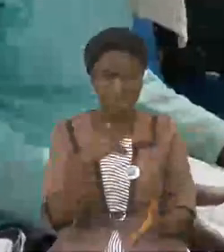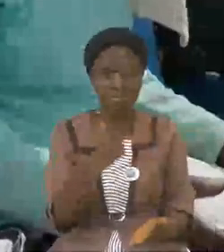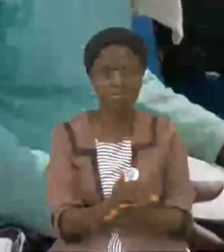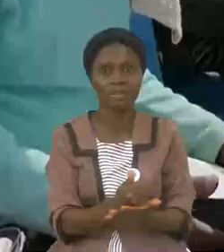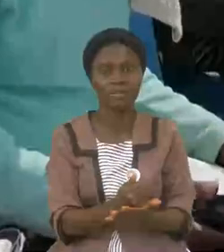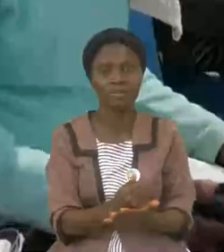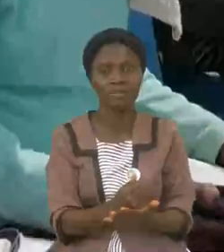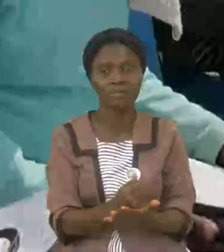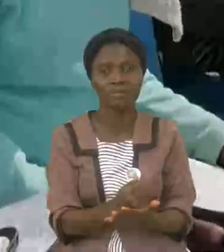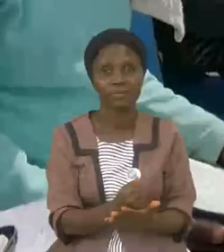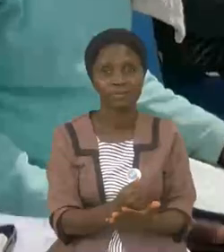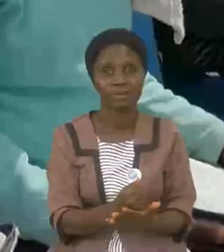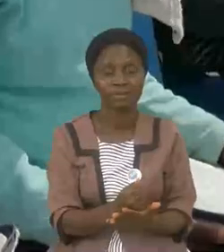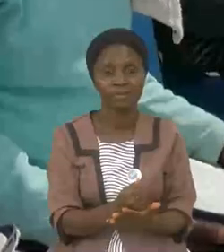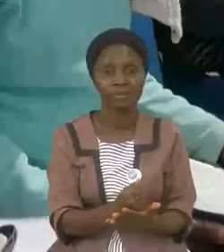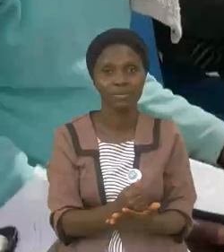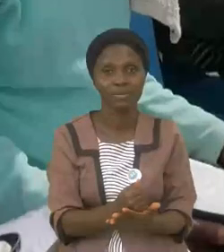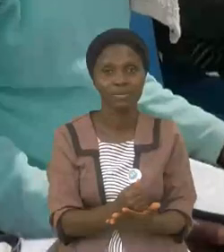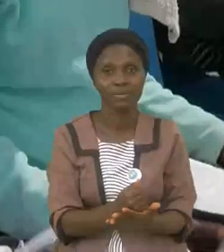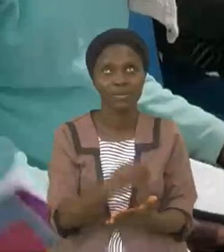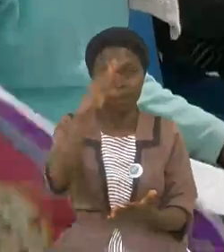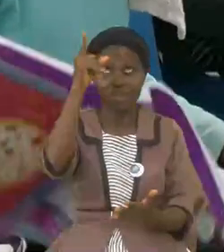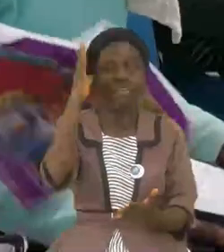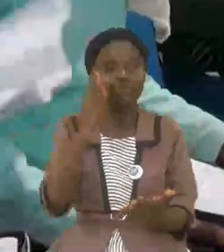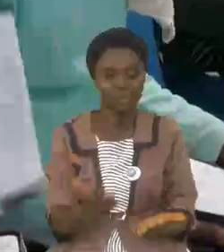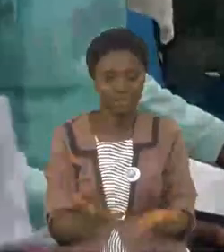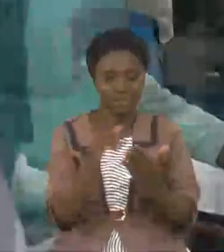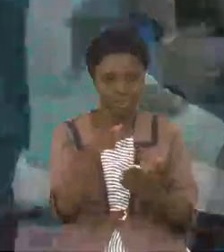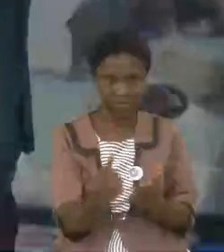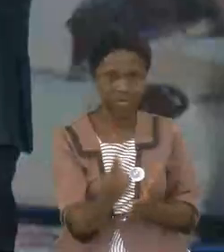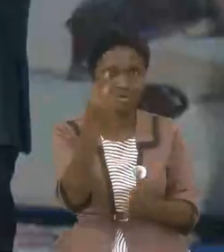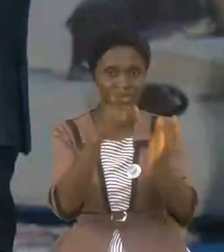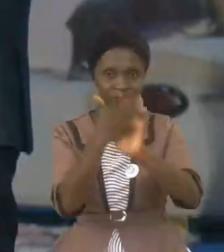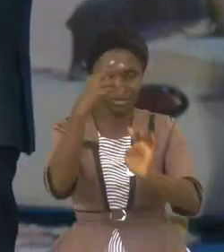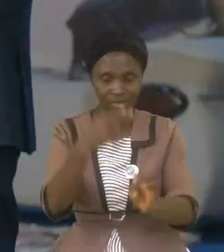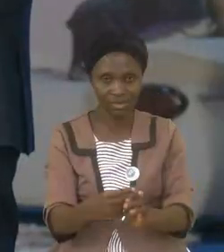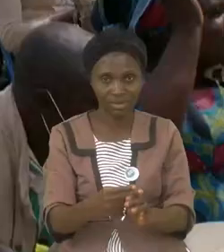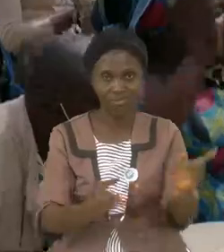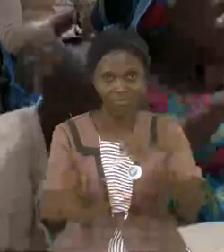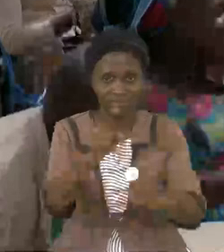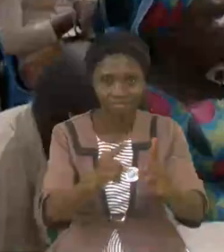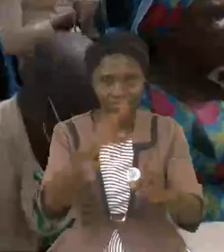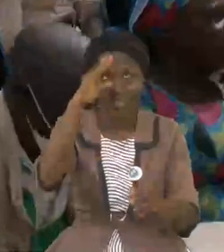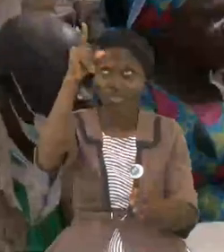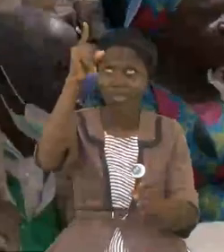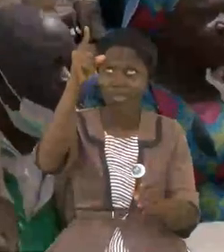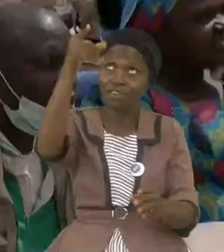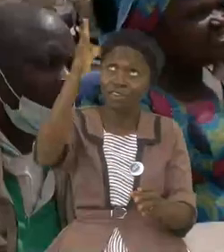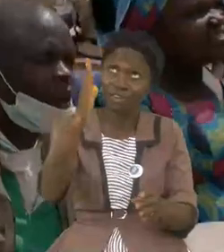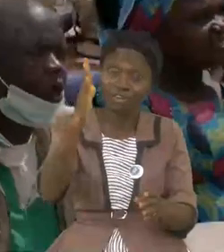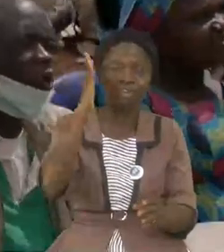meilleures choses aient lieu dans ta vie au nom de Jésus-Christ. Le Seigneur va